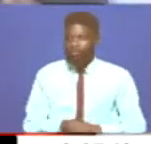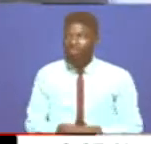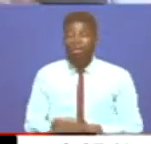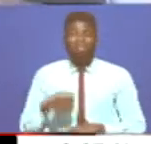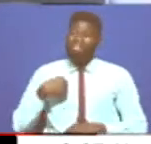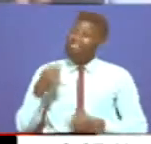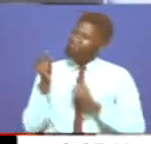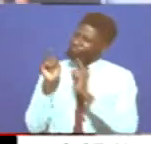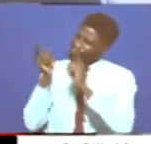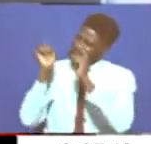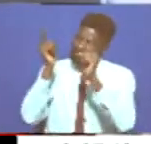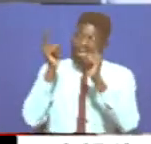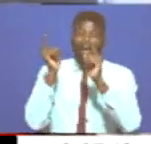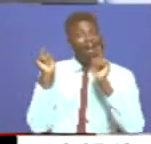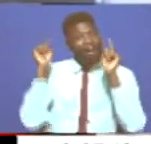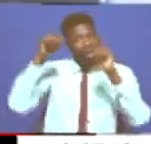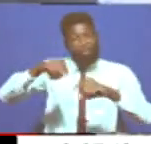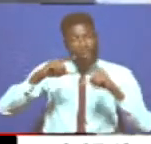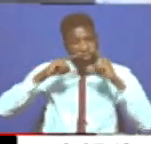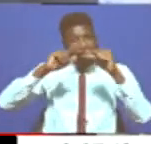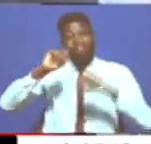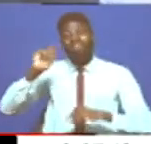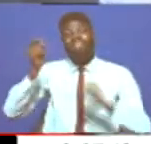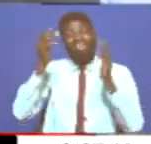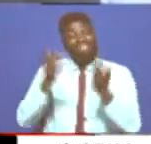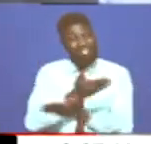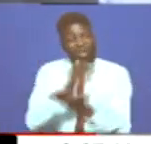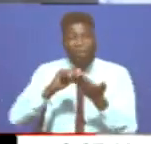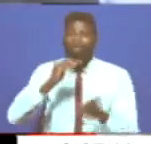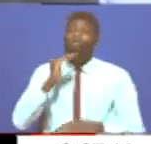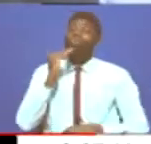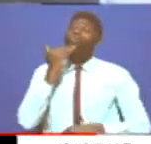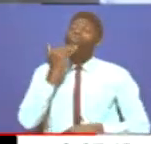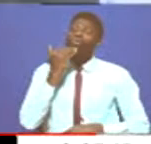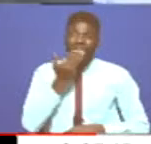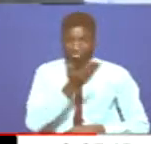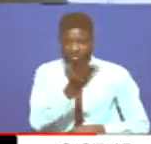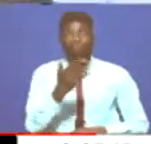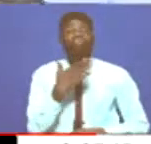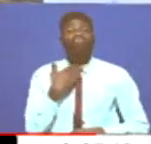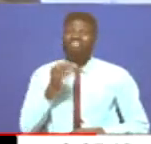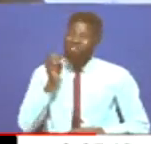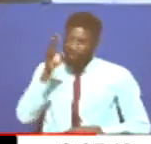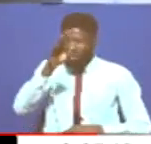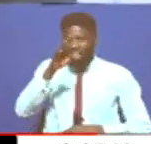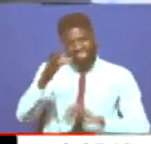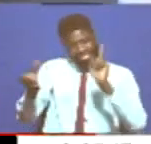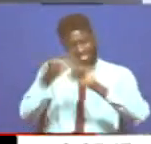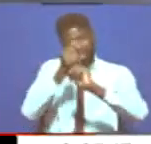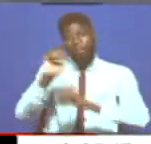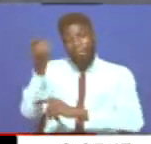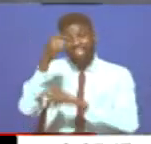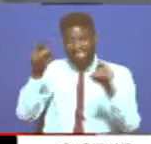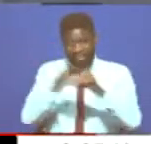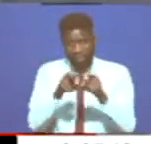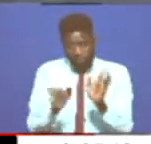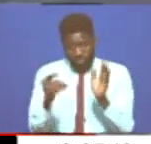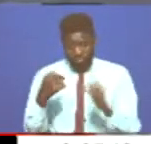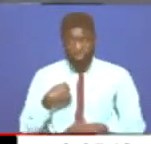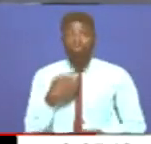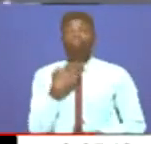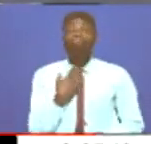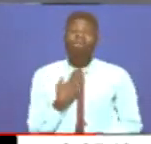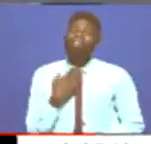wenzangu, hasusan waluya, mukitaka kuwa rais siku moja kama vile mimi nataka,